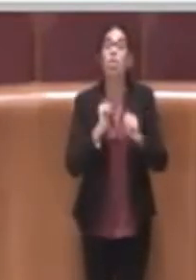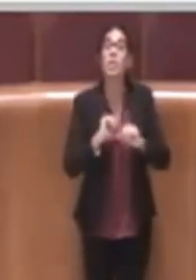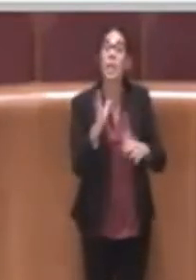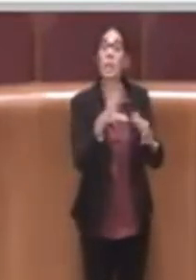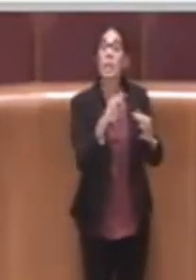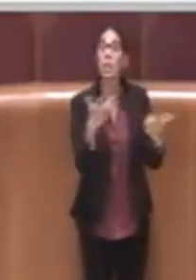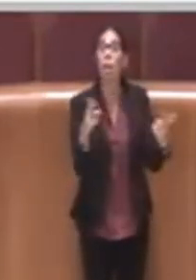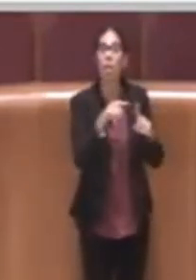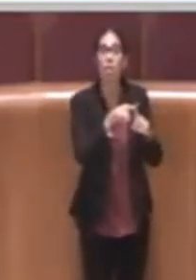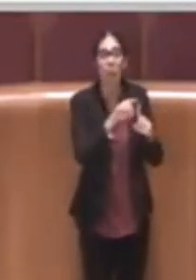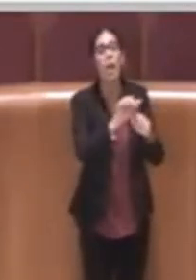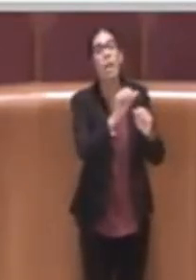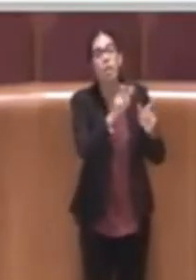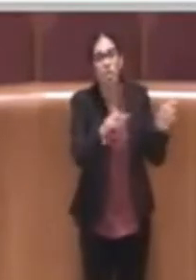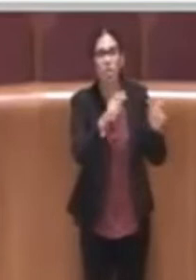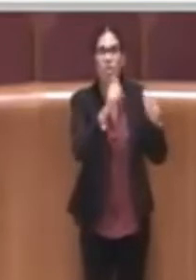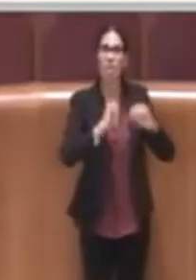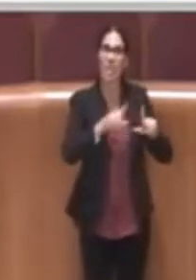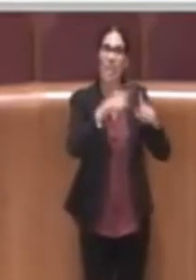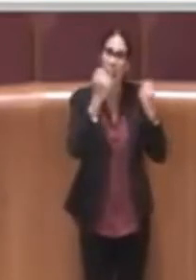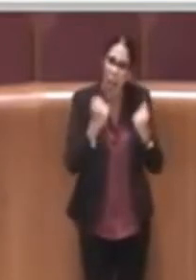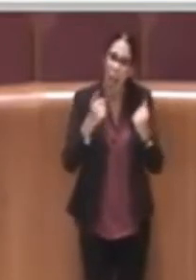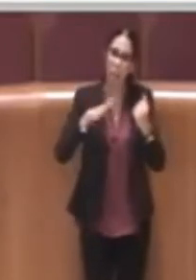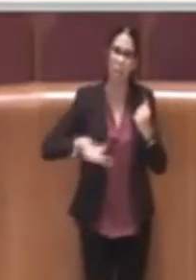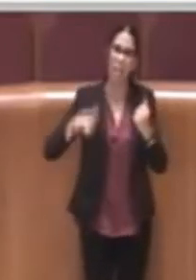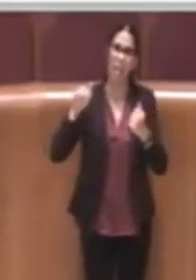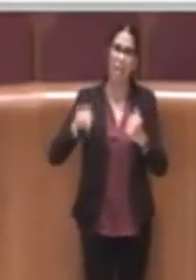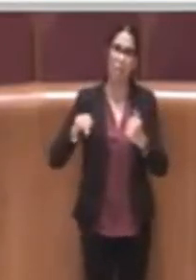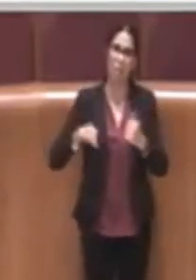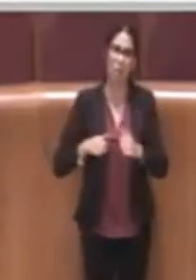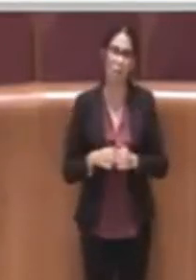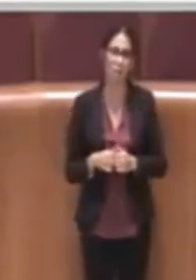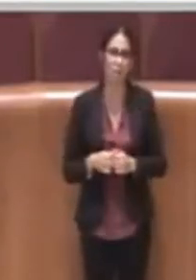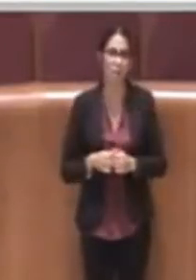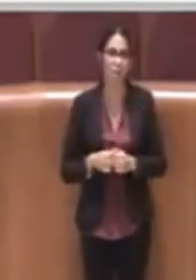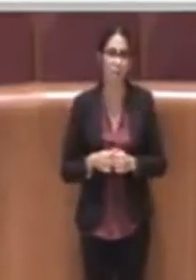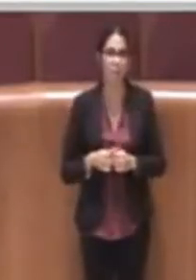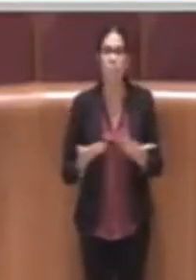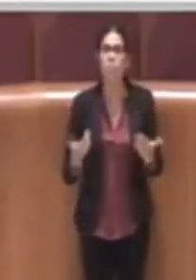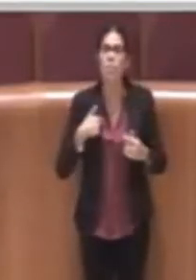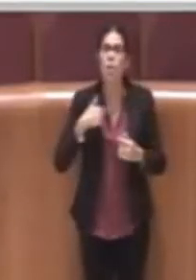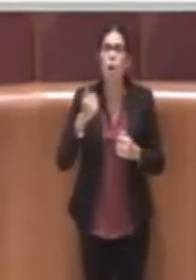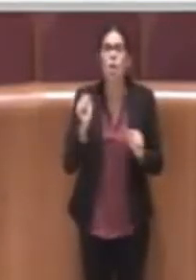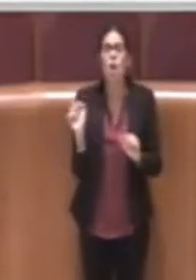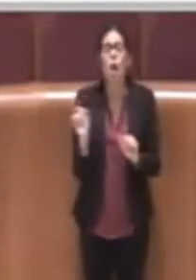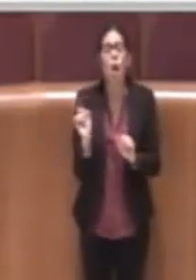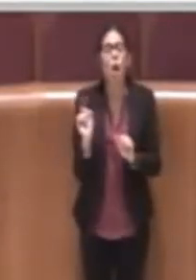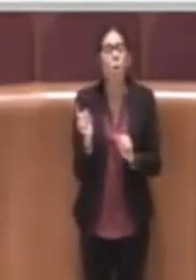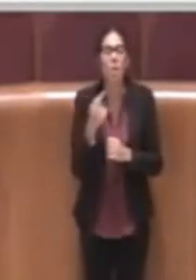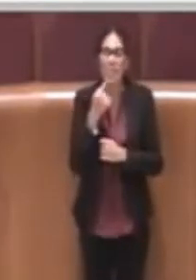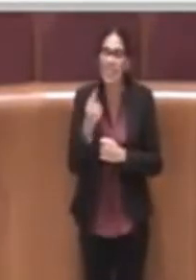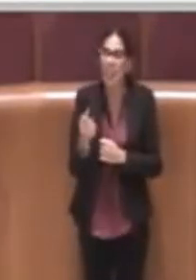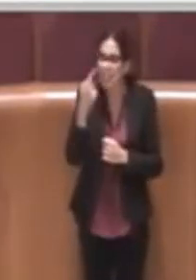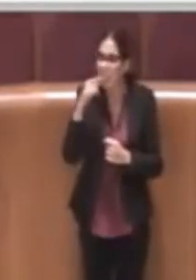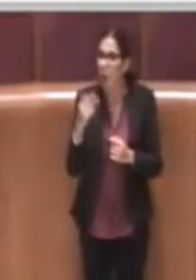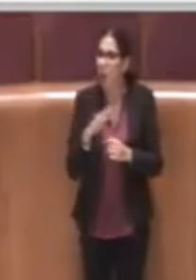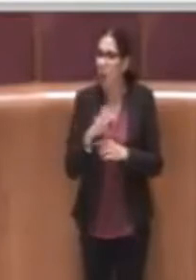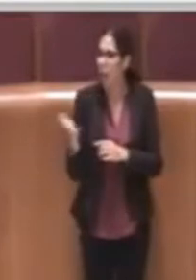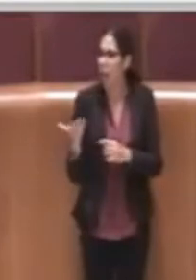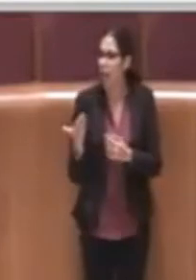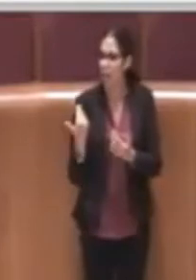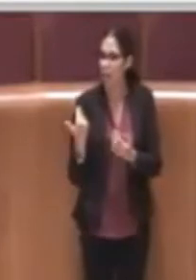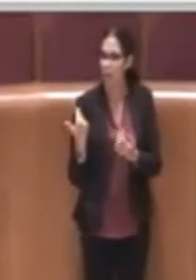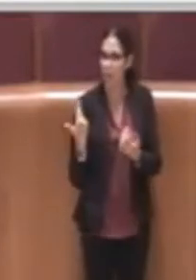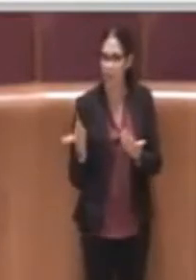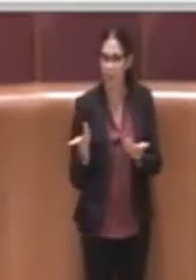territori li vivono. Allora, io non posso fare dichiarazioni come ha fatto qualcun altro, mi